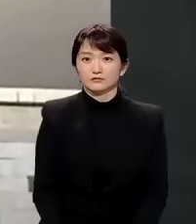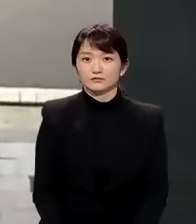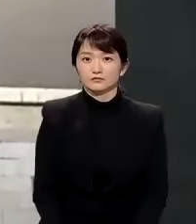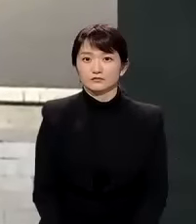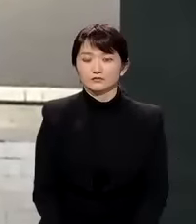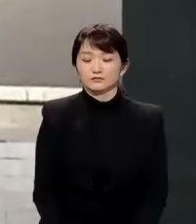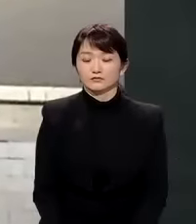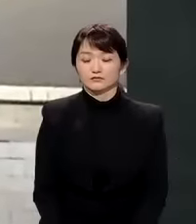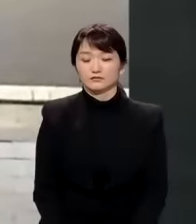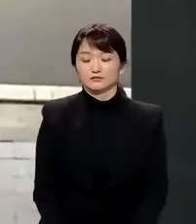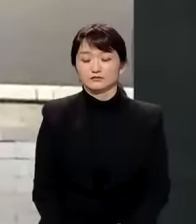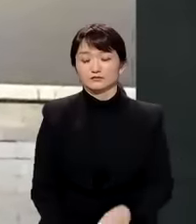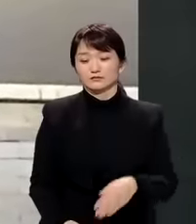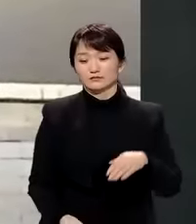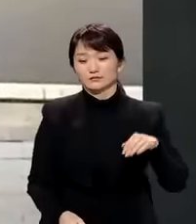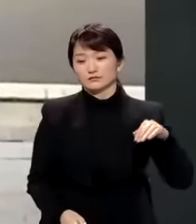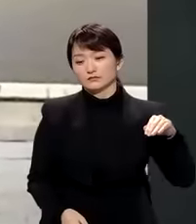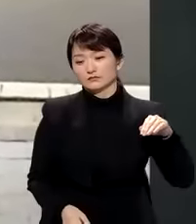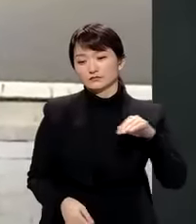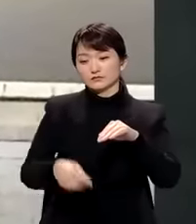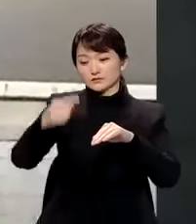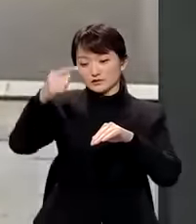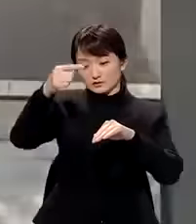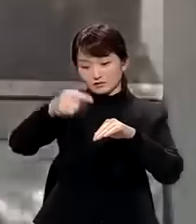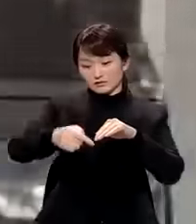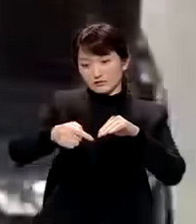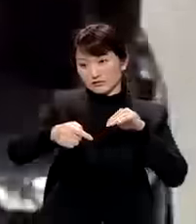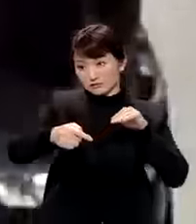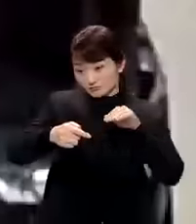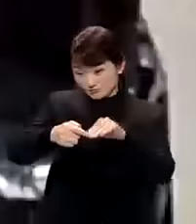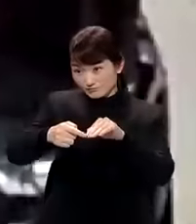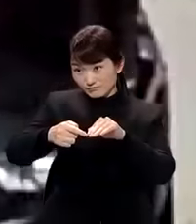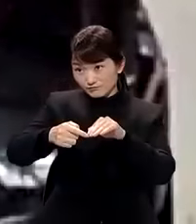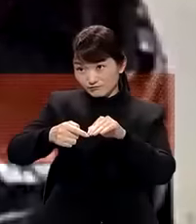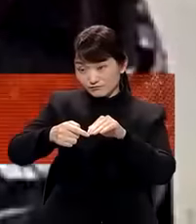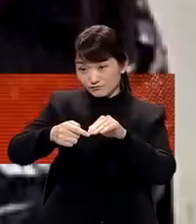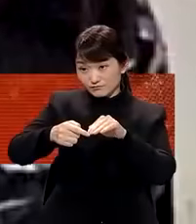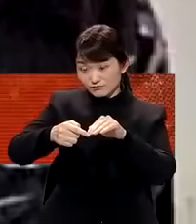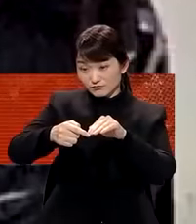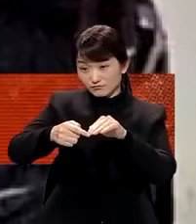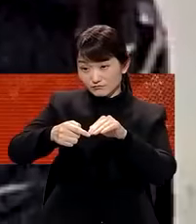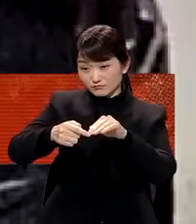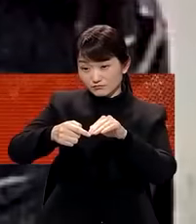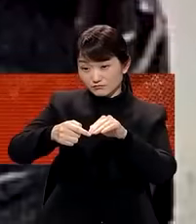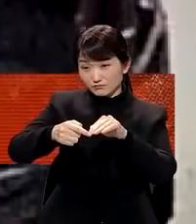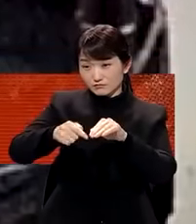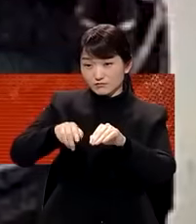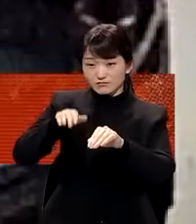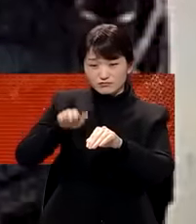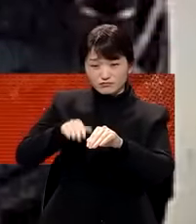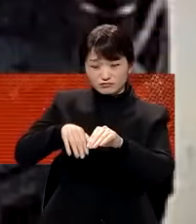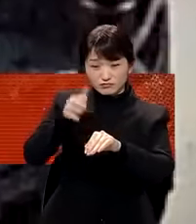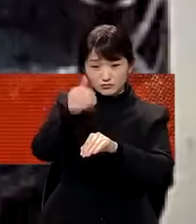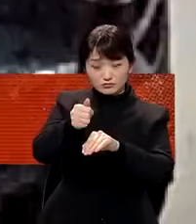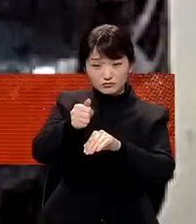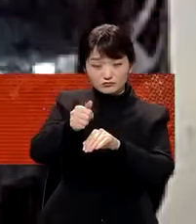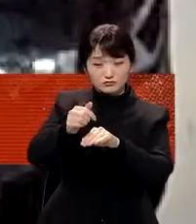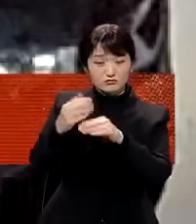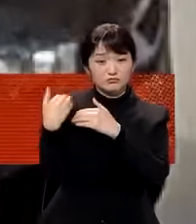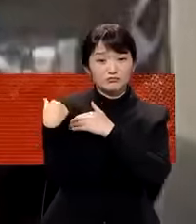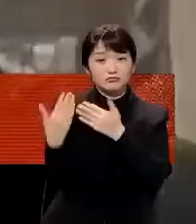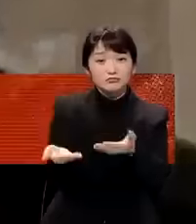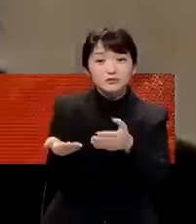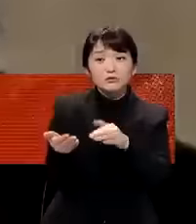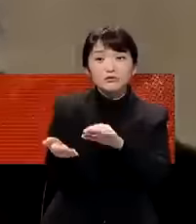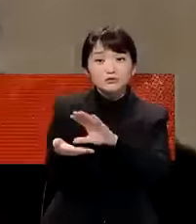앞에 바짝 붙어선 저 차량 한참 경적을 울리더니 차주가 저렇게 차를 놓고가 버렸다는 겁니다 세상에 입구를 저렇게